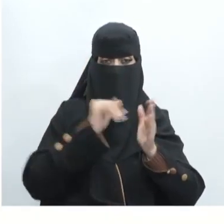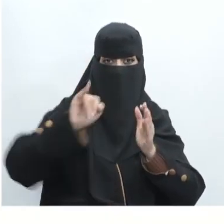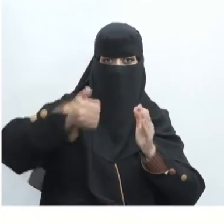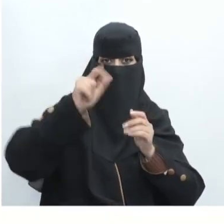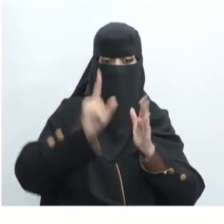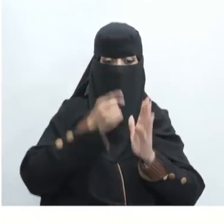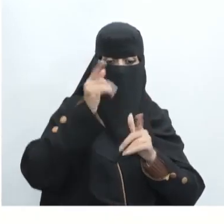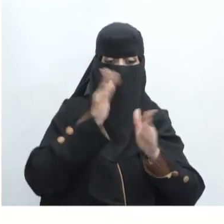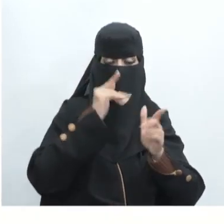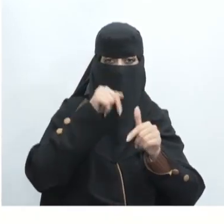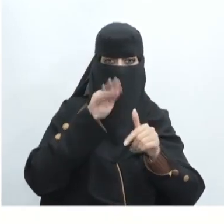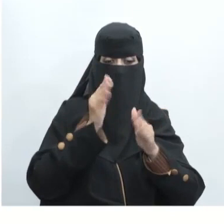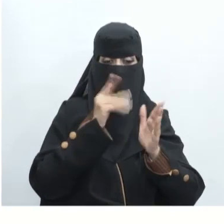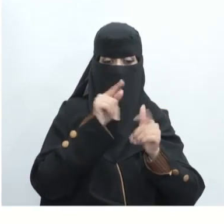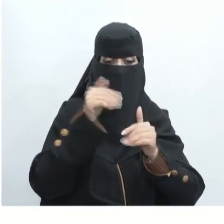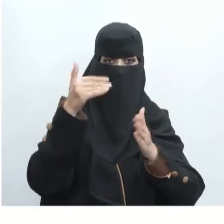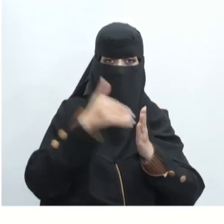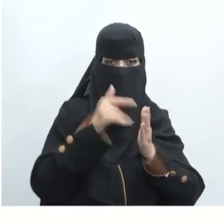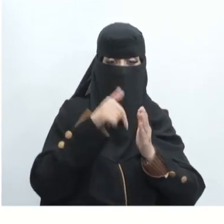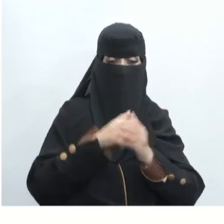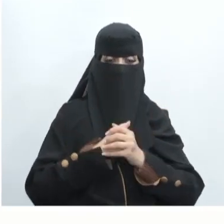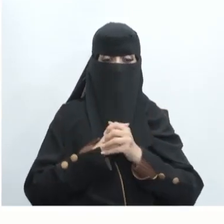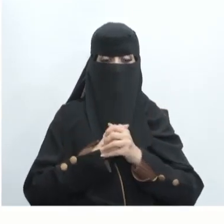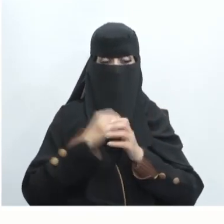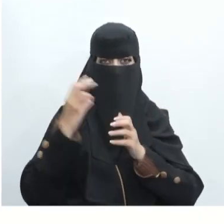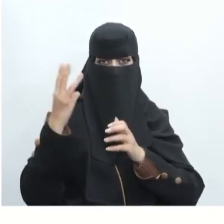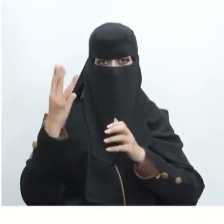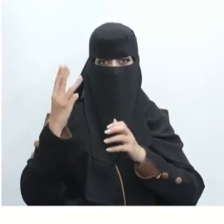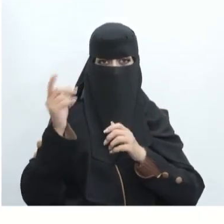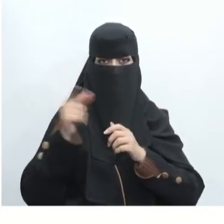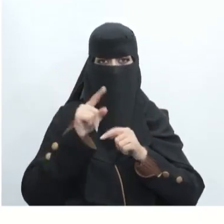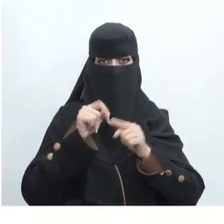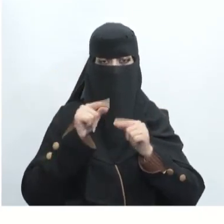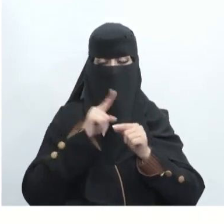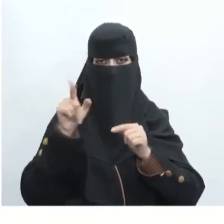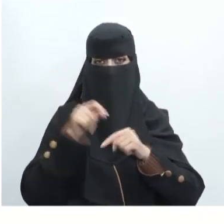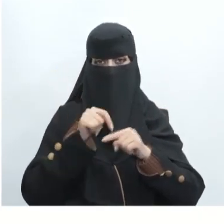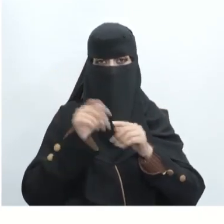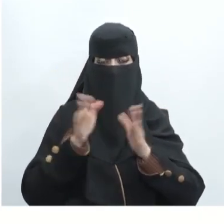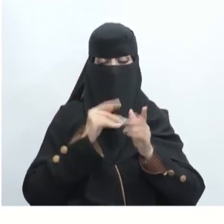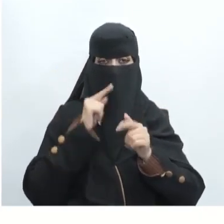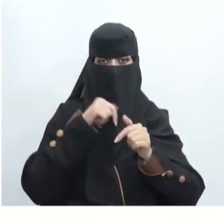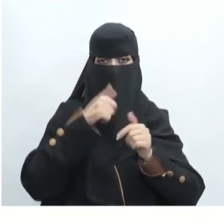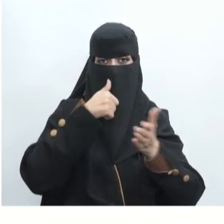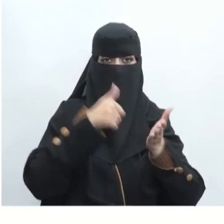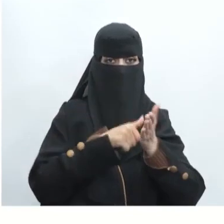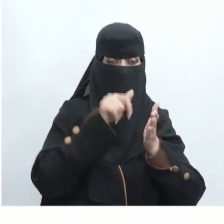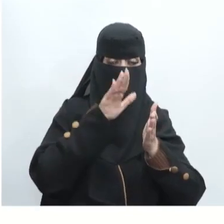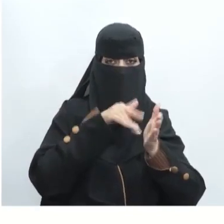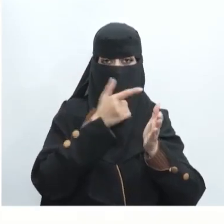تسعه وسبعين بالمئه وفلسطين ثلاثه بالمئه هي نسبه الاميه